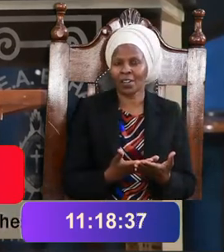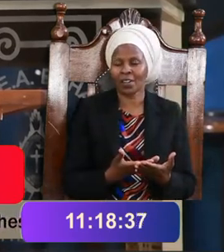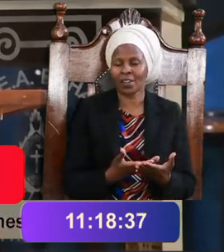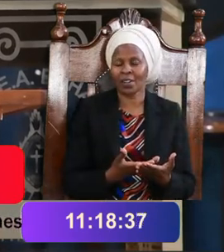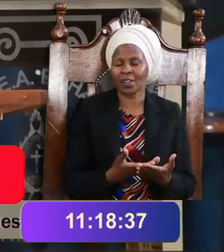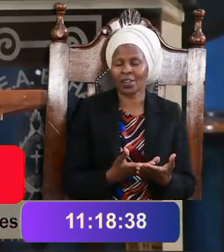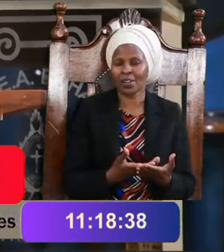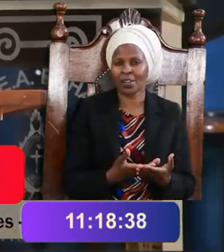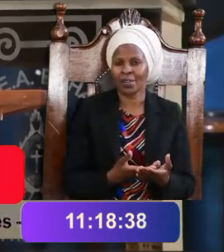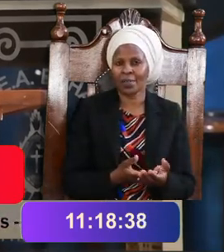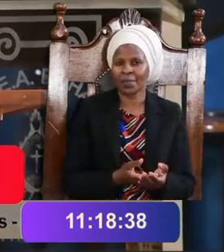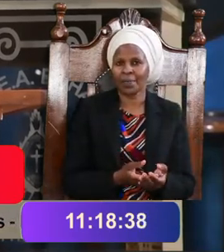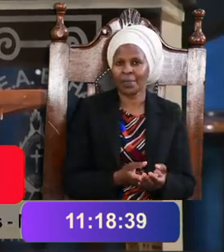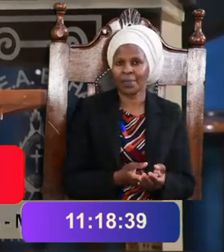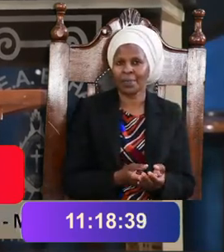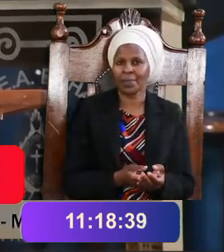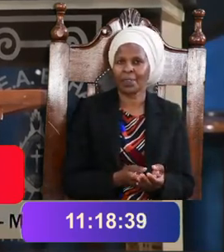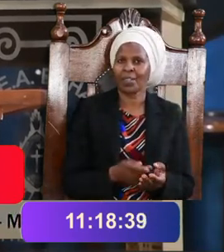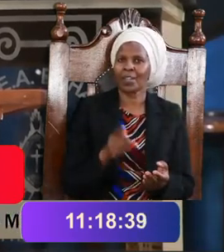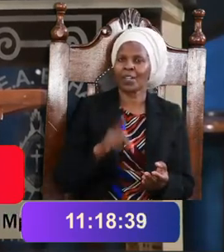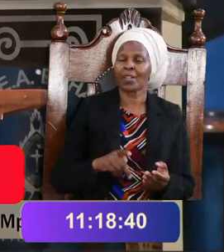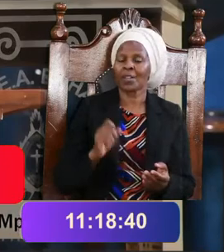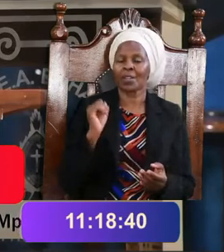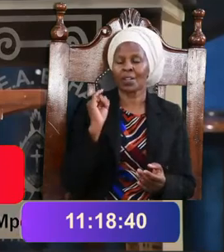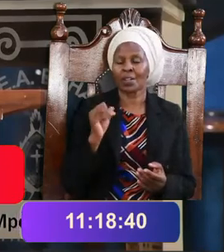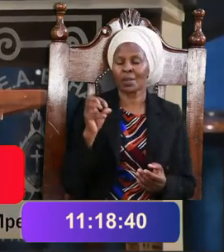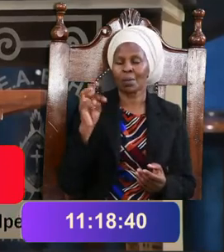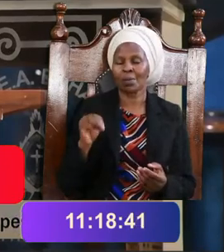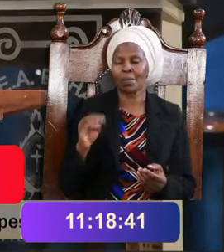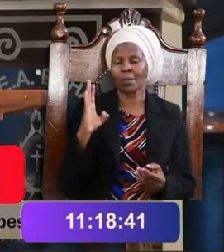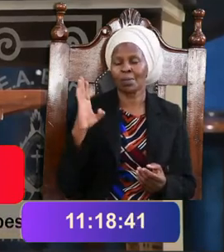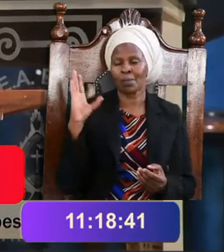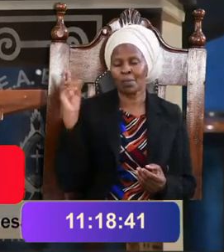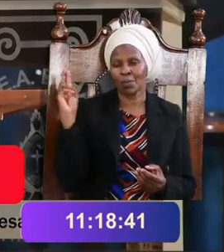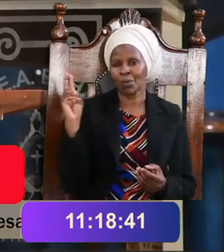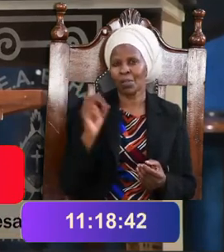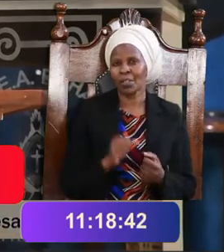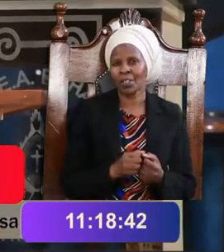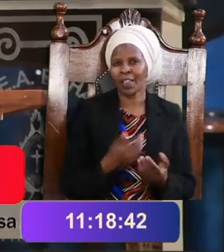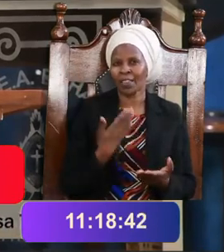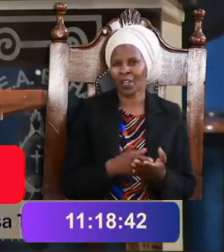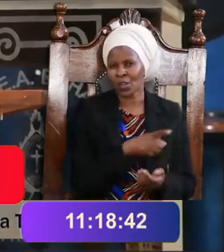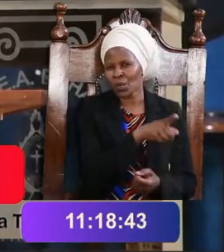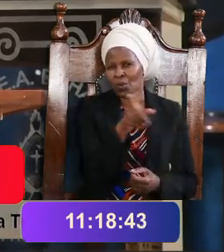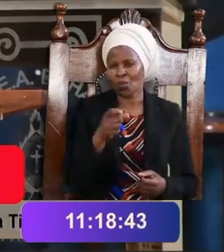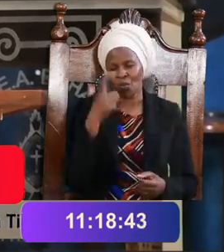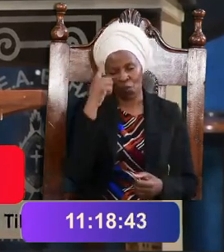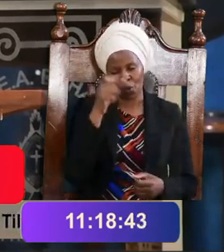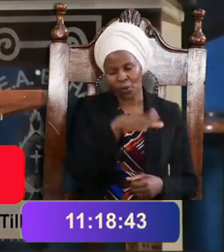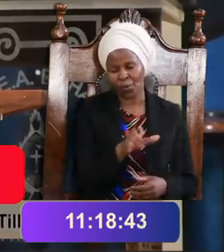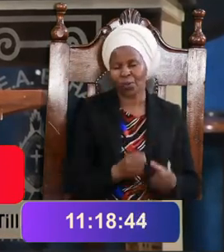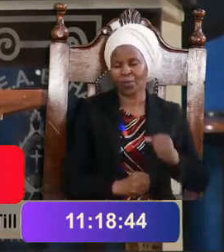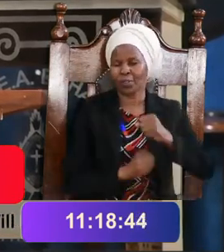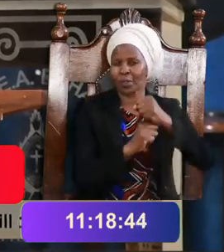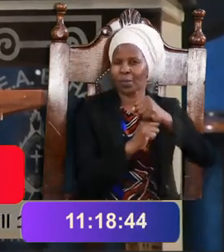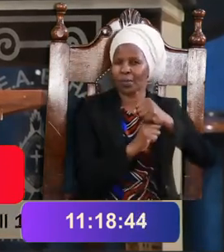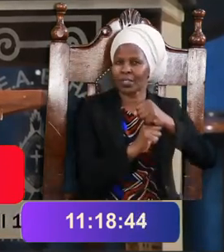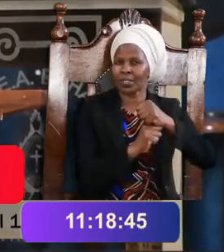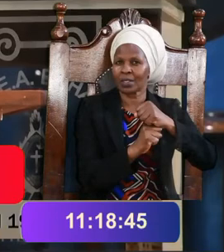Familia ya Kiboi wanarudisha shukrani vile mliwashikilia wakati waliachwa